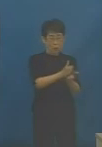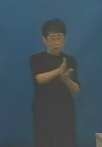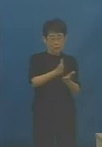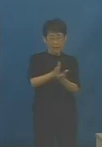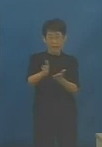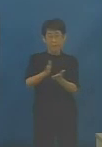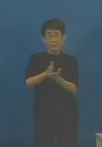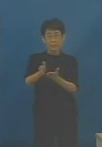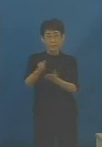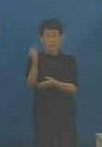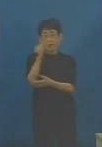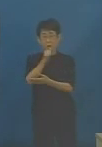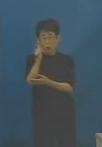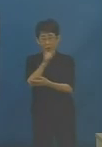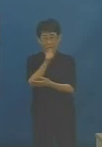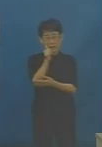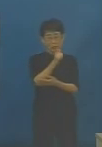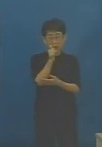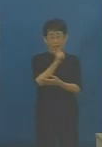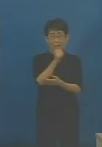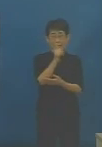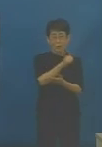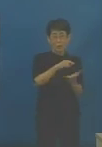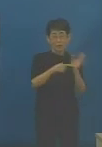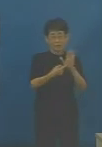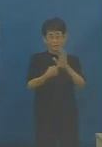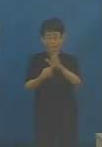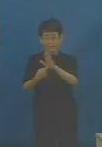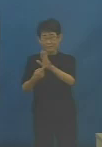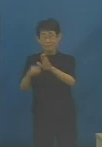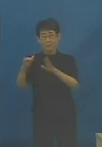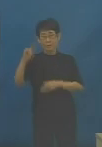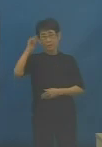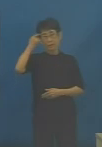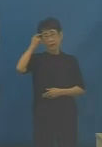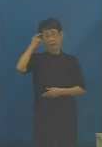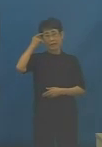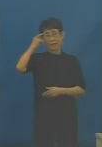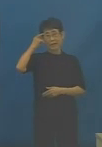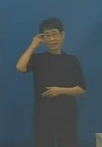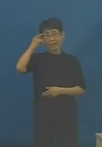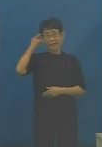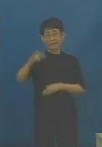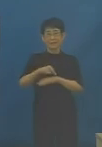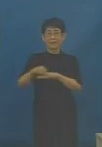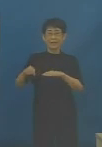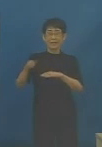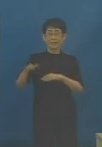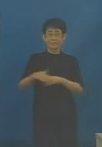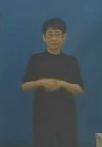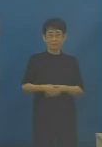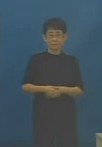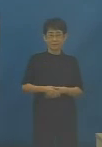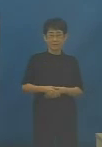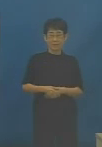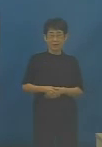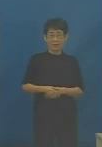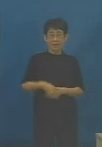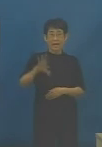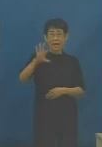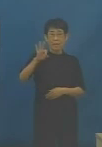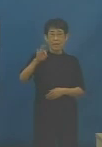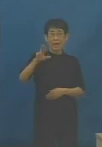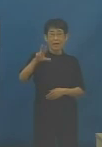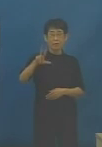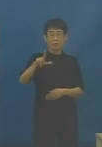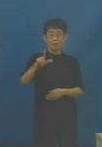今年はあの考えているところであります。 で、そのアメリカンショップス以外にも、毎月100